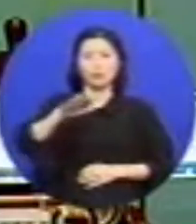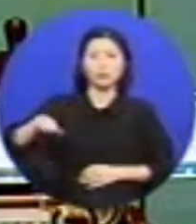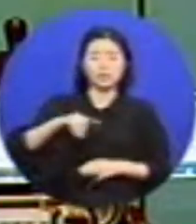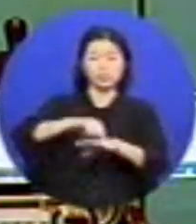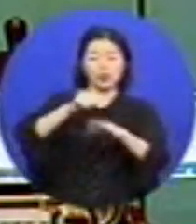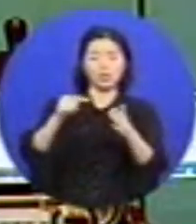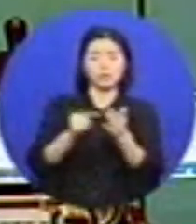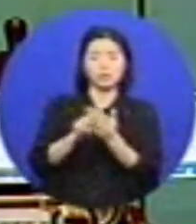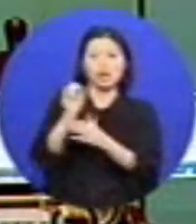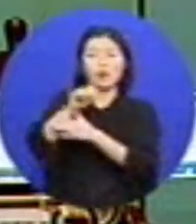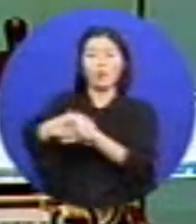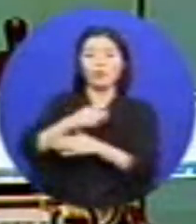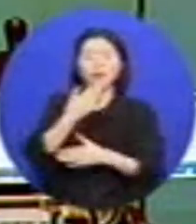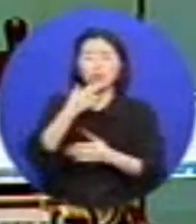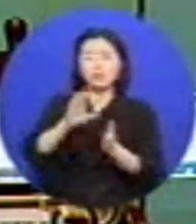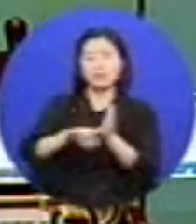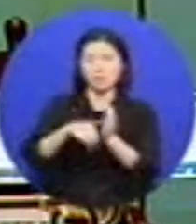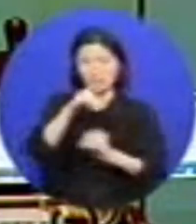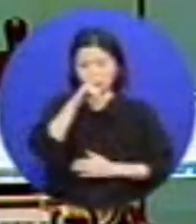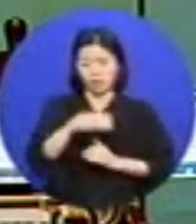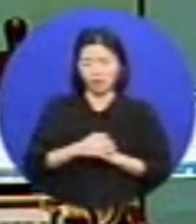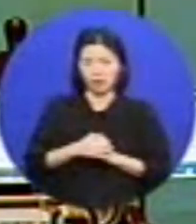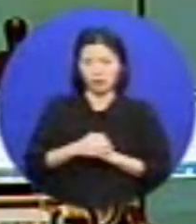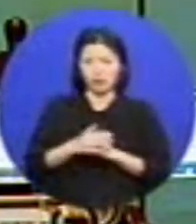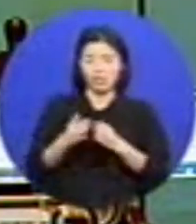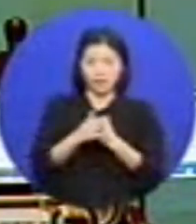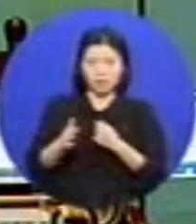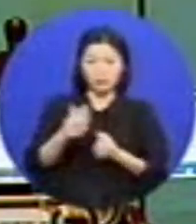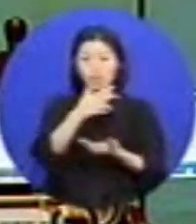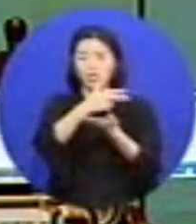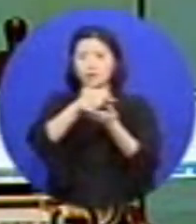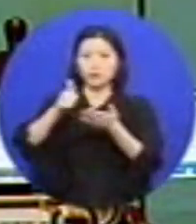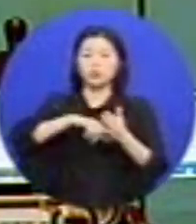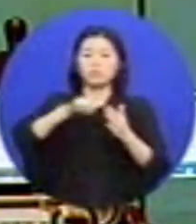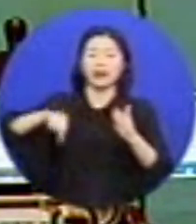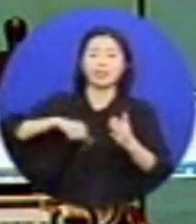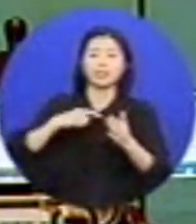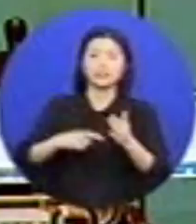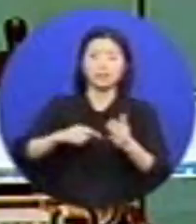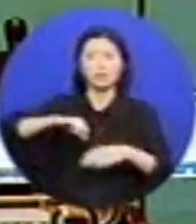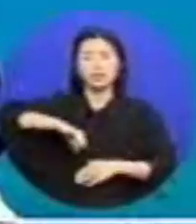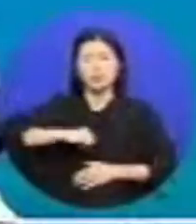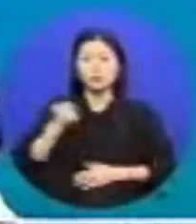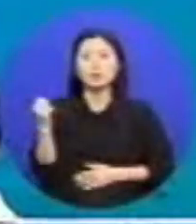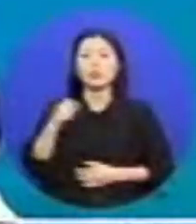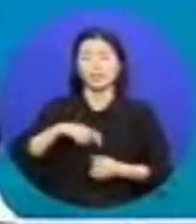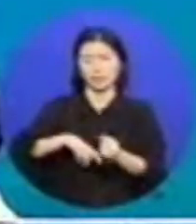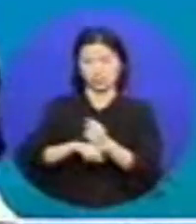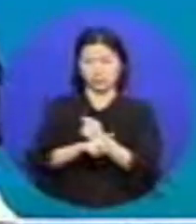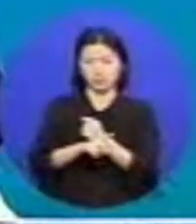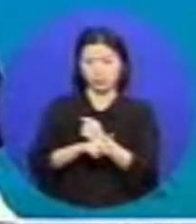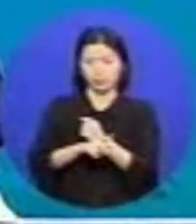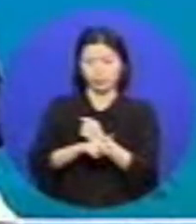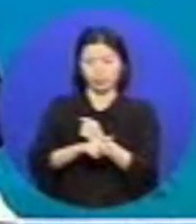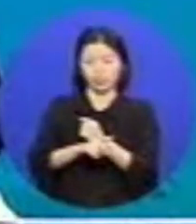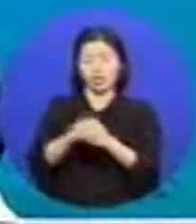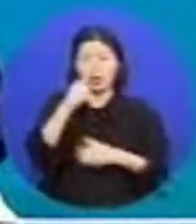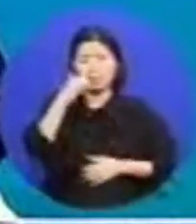겁니다. 그래서 주님 안에서 순종을 해야 된다는 거예요. 부모님에게 순종을 하려고